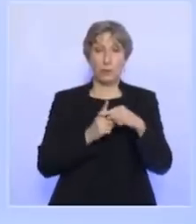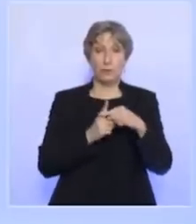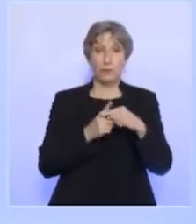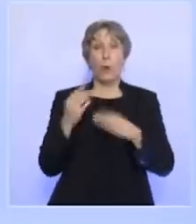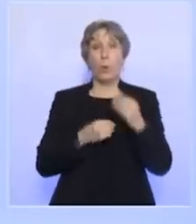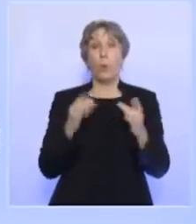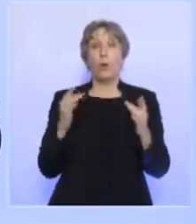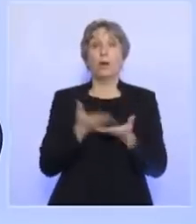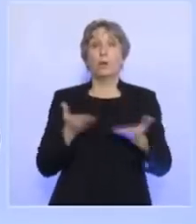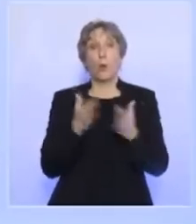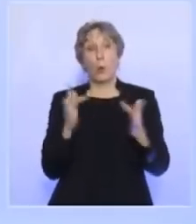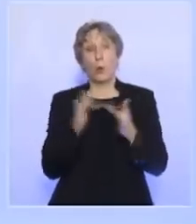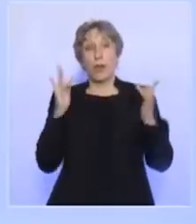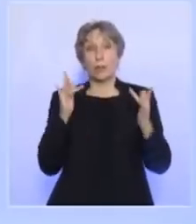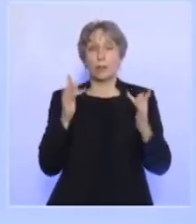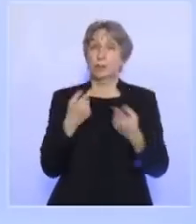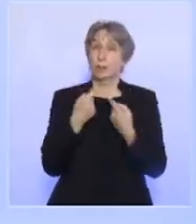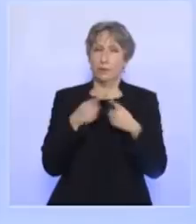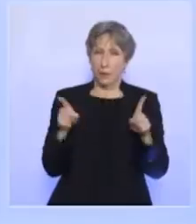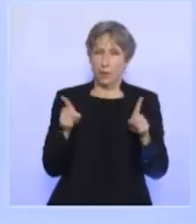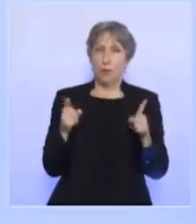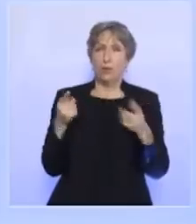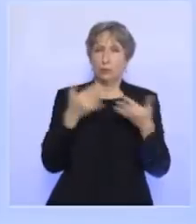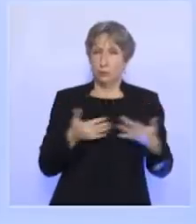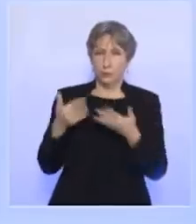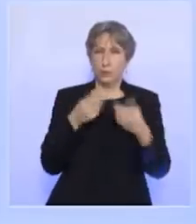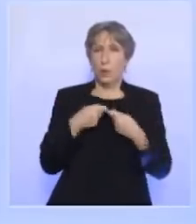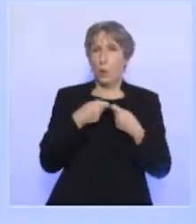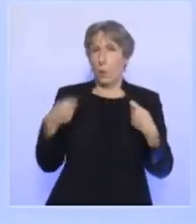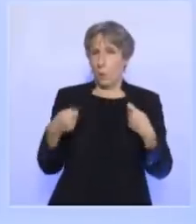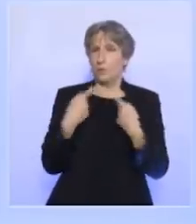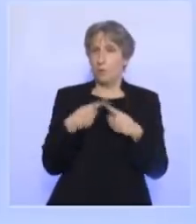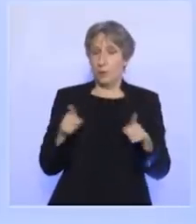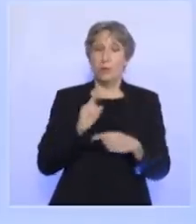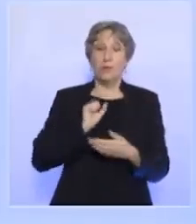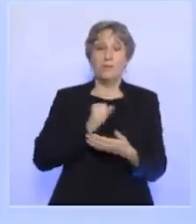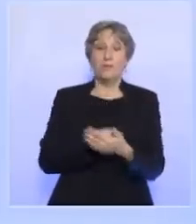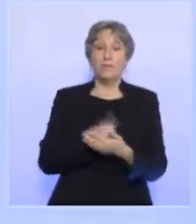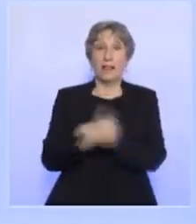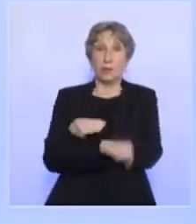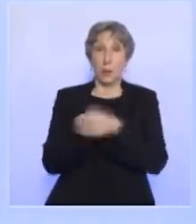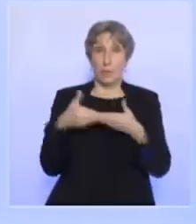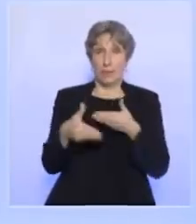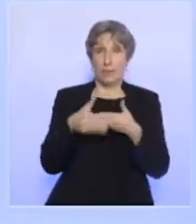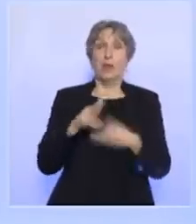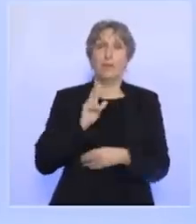vous êtes cas contact. Nous fixerons ces règles nouvelles d'ici la fin de la semaine,